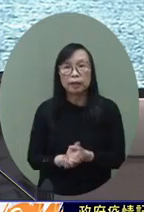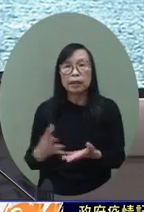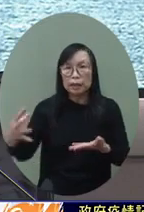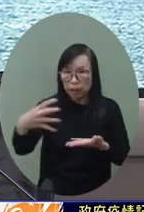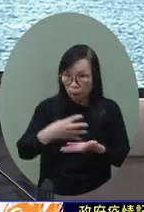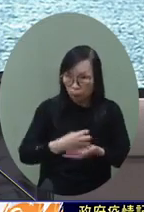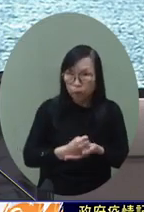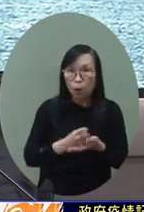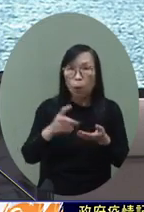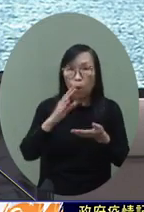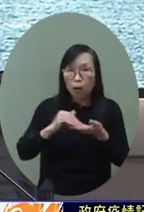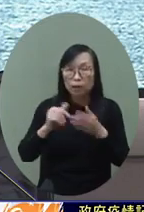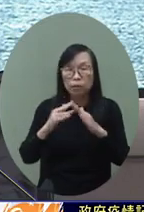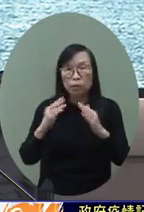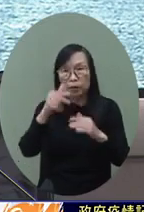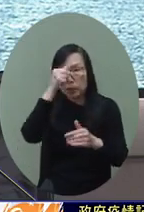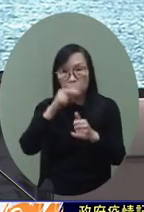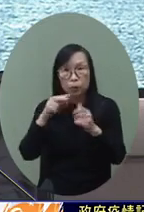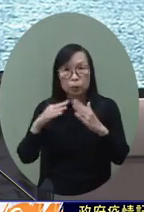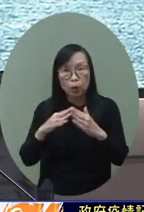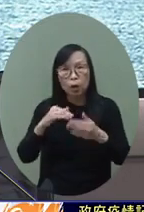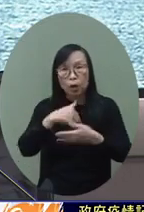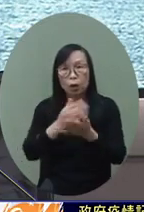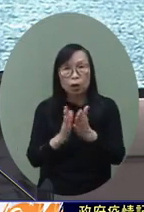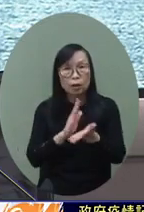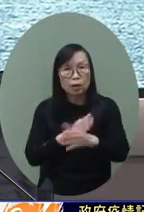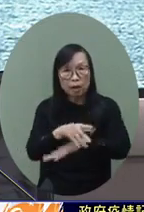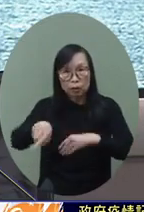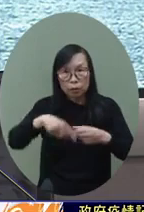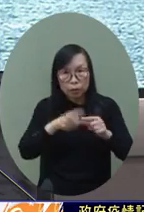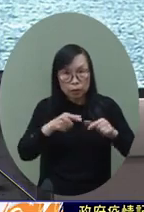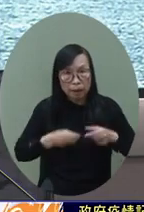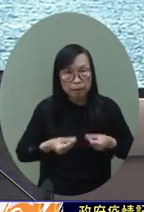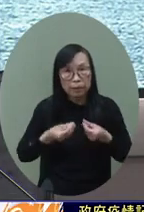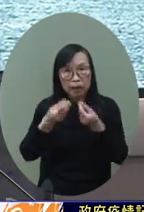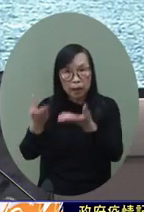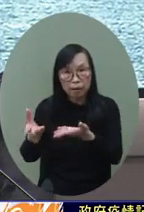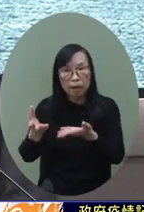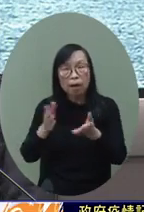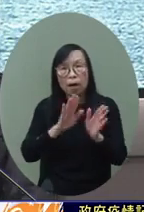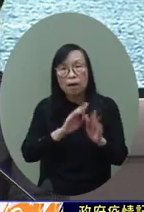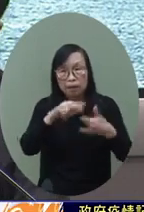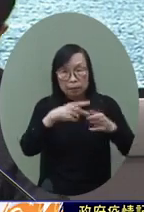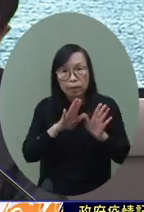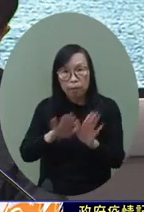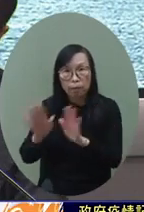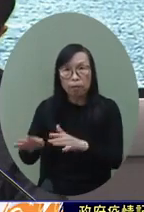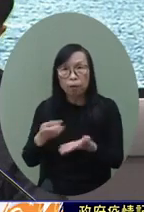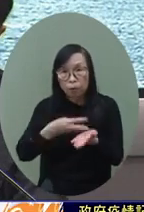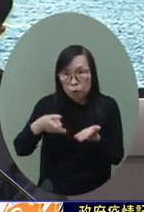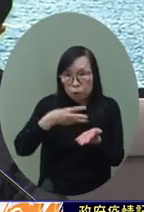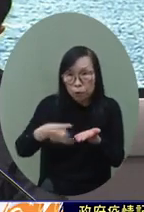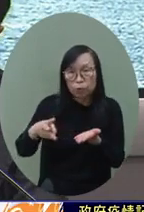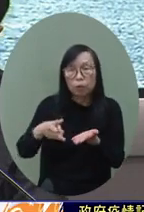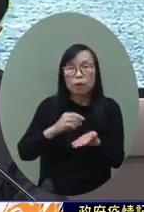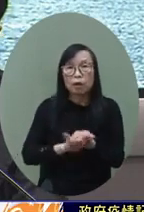到衛生署、醫管局或者係各個社區檢測中心所提供嘅檢測服務嘅電話短信